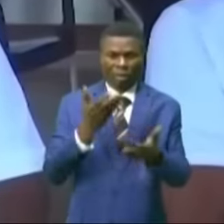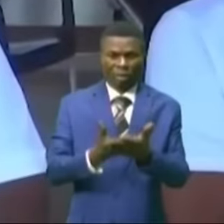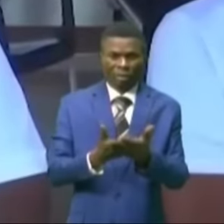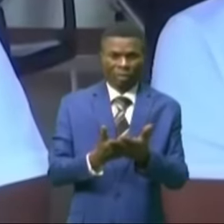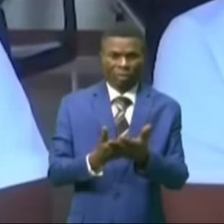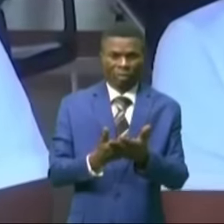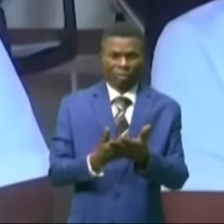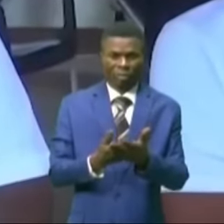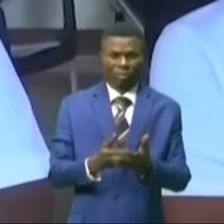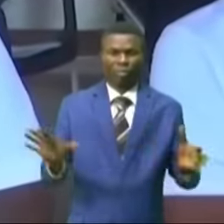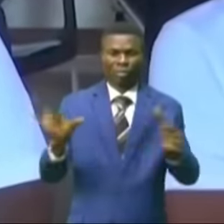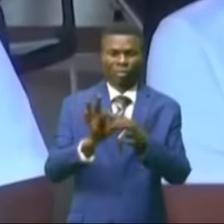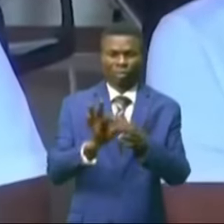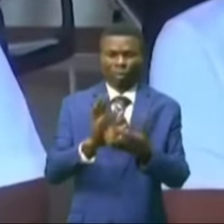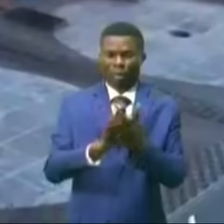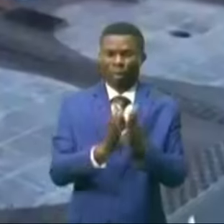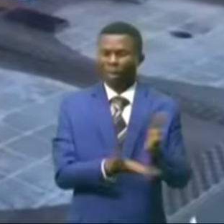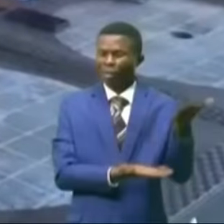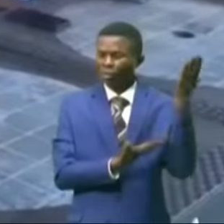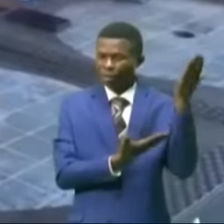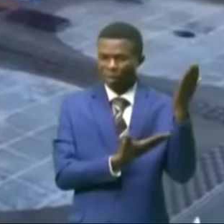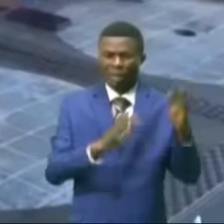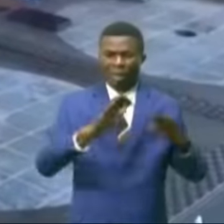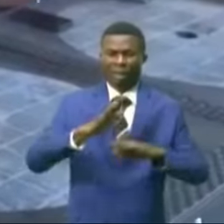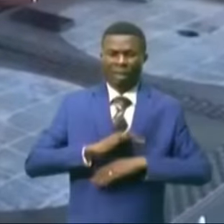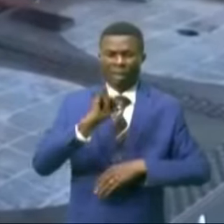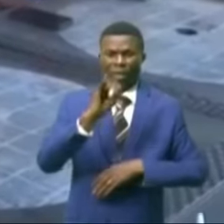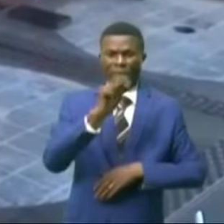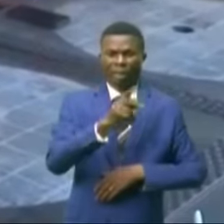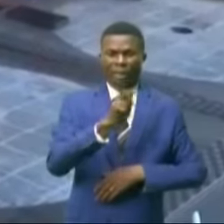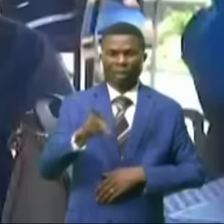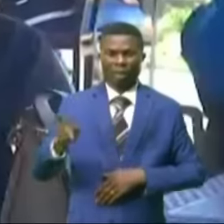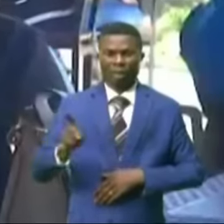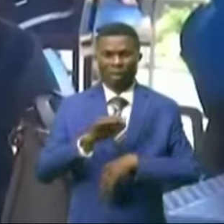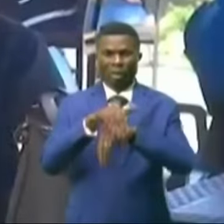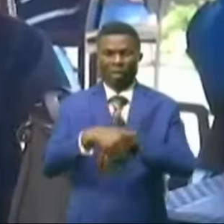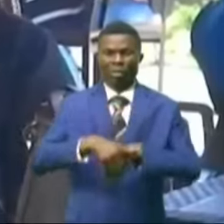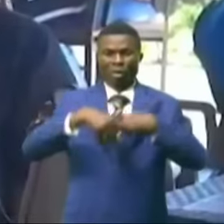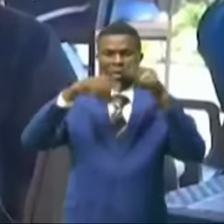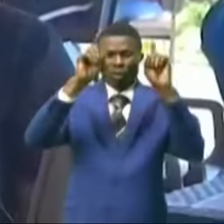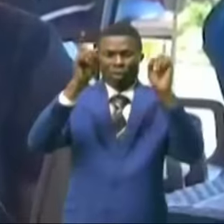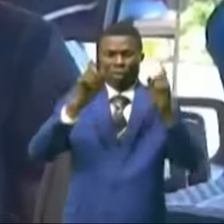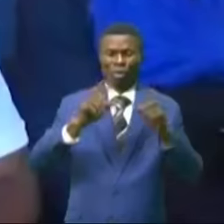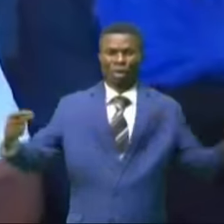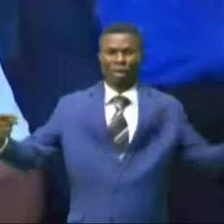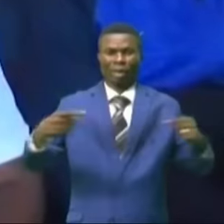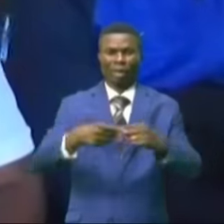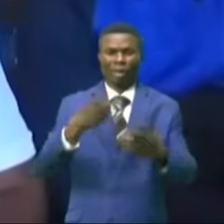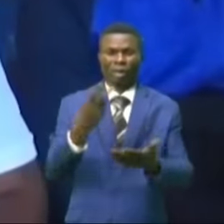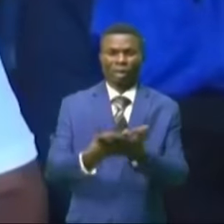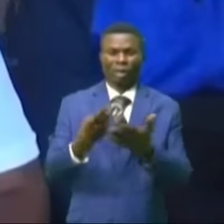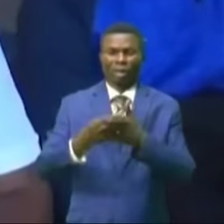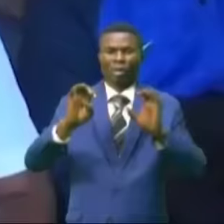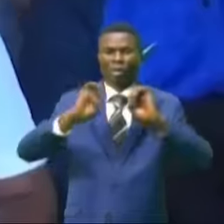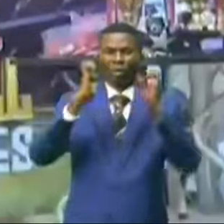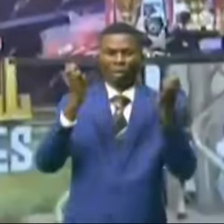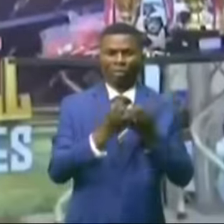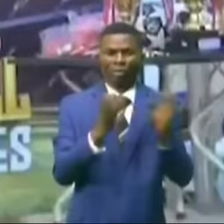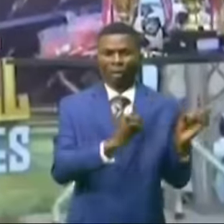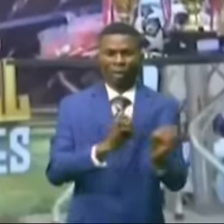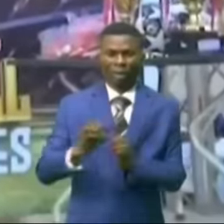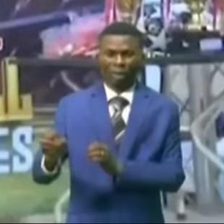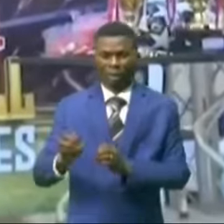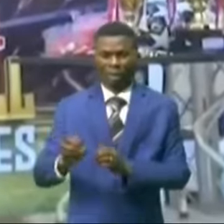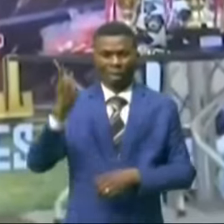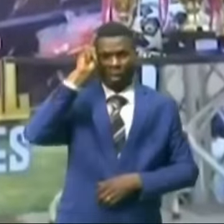lier l'utile à l'agréable, l'INPP a pris part à la première édition du tournoi de football des entreprises organisé par